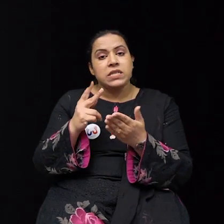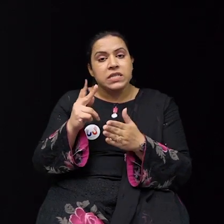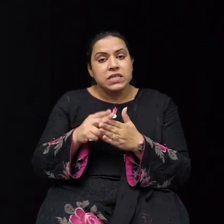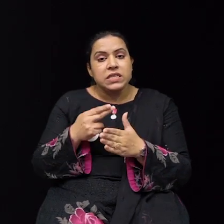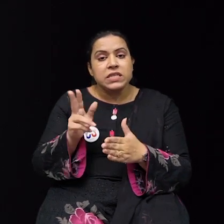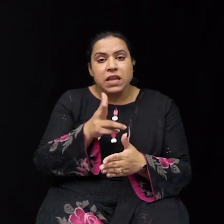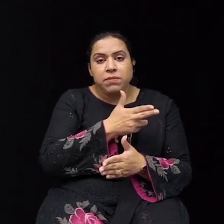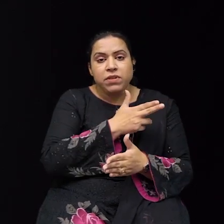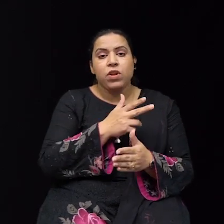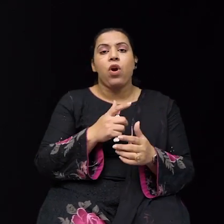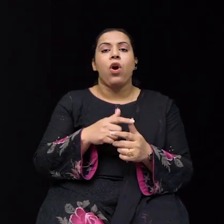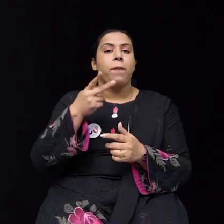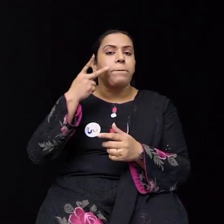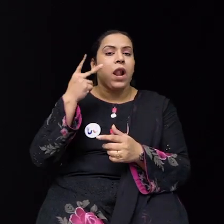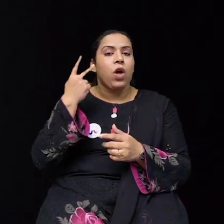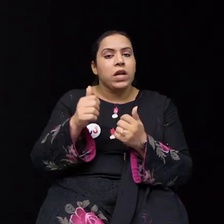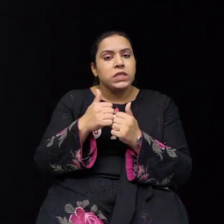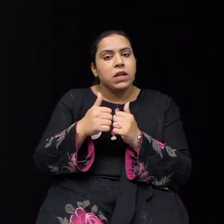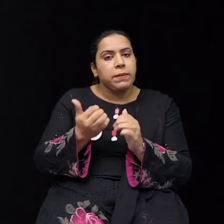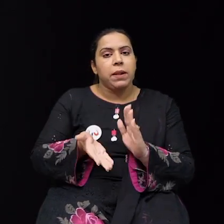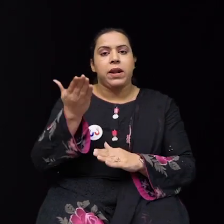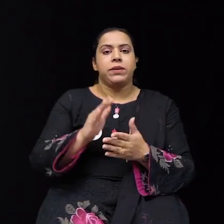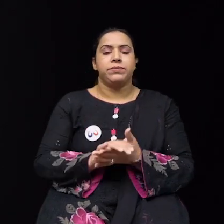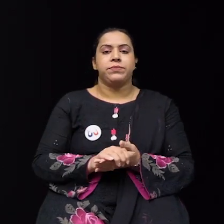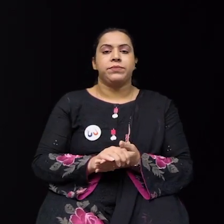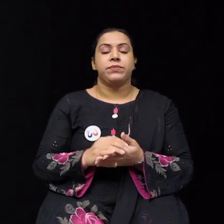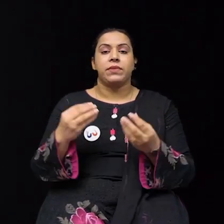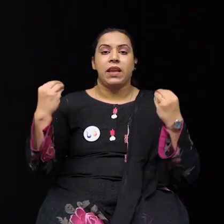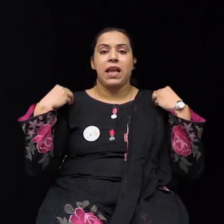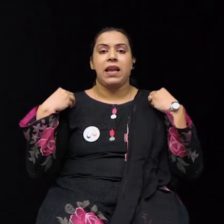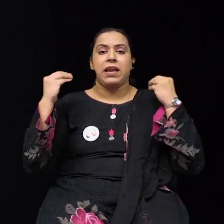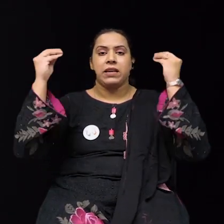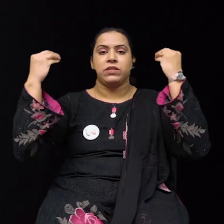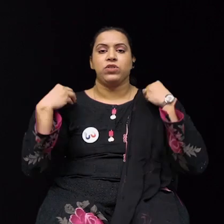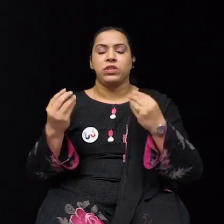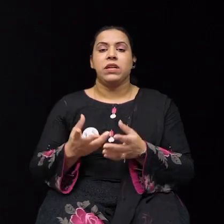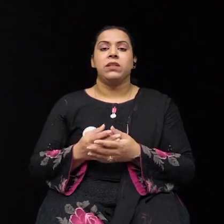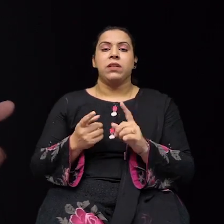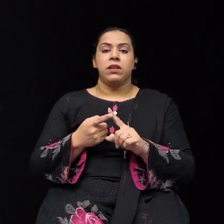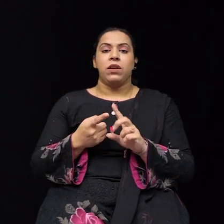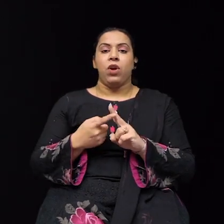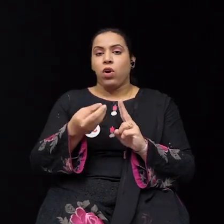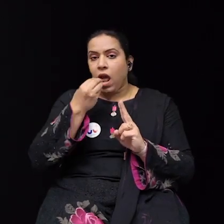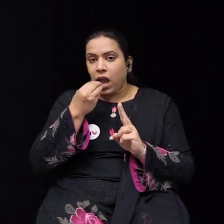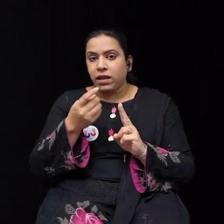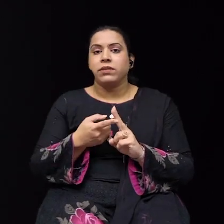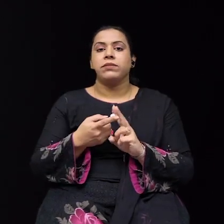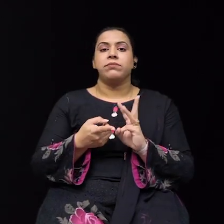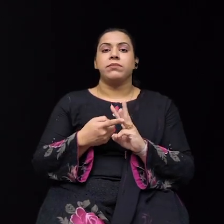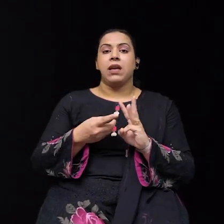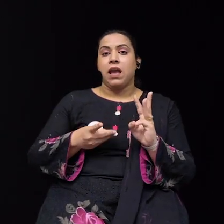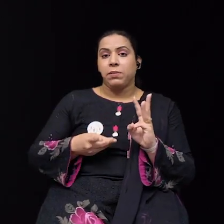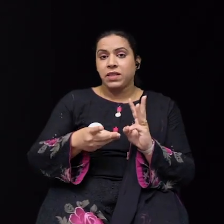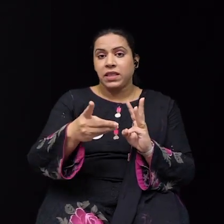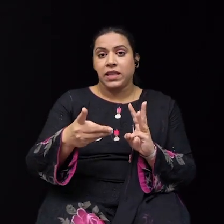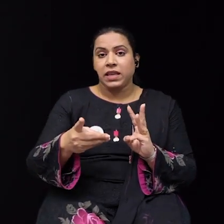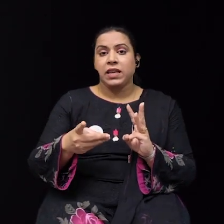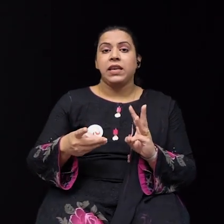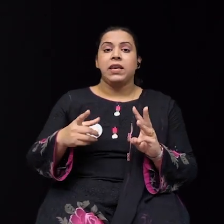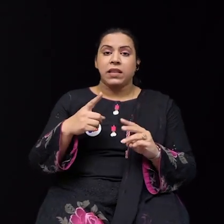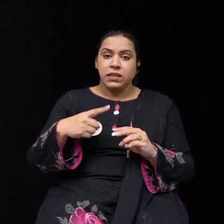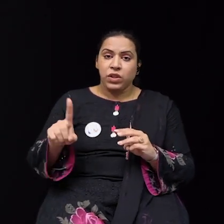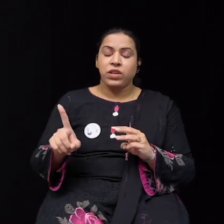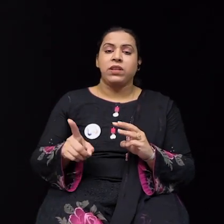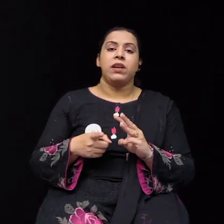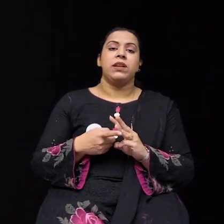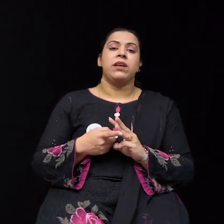और फलों का इस्तेमाल बढ़ाएं। एक्सरसाइज, खुराक का ध्यान, अपने ज़िंदगी के तौर तरीकों को दुरुस्त करना, ये सारी